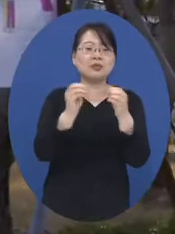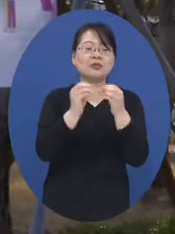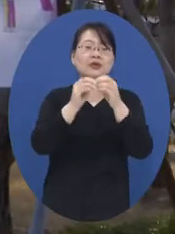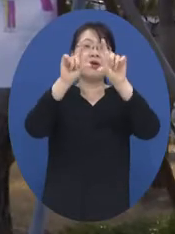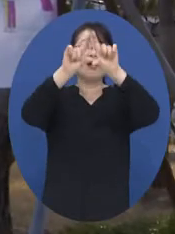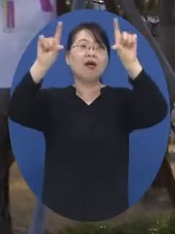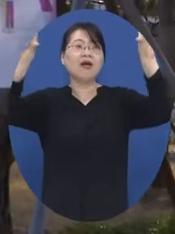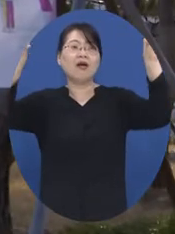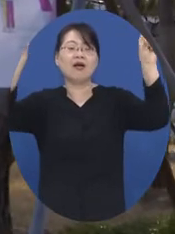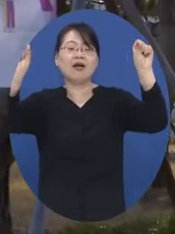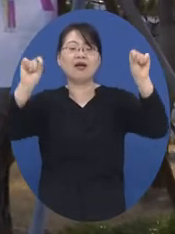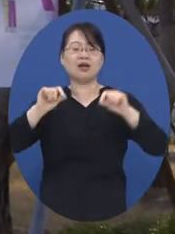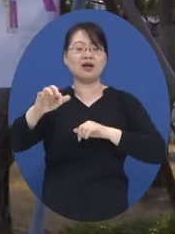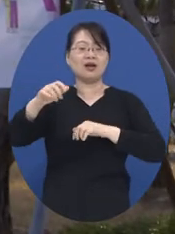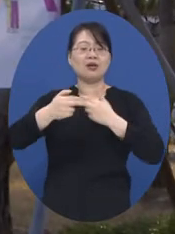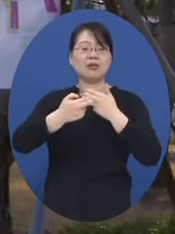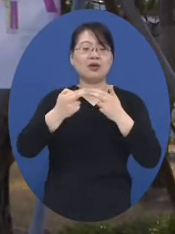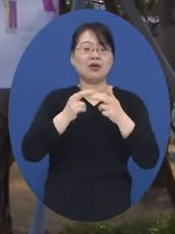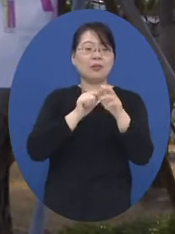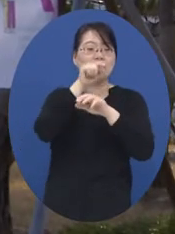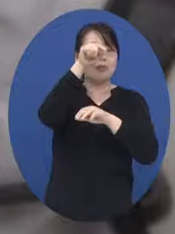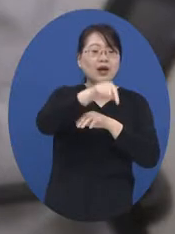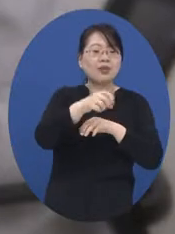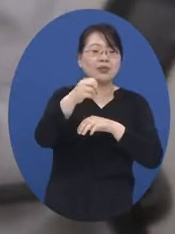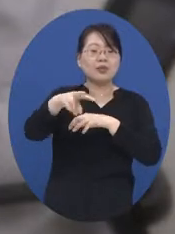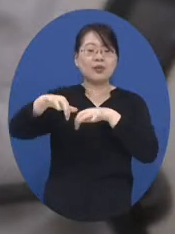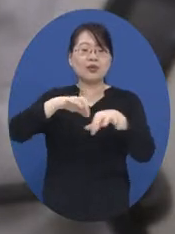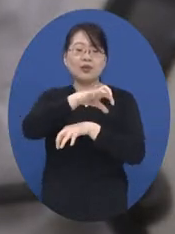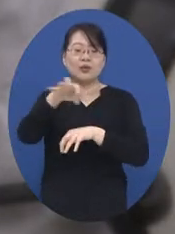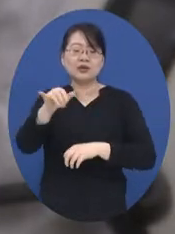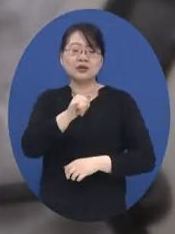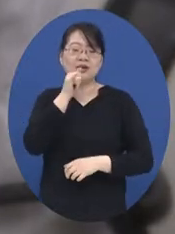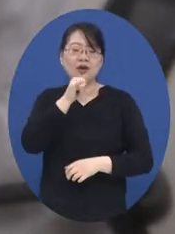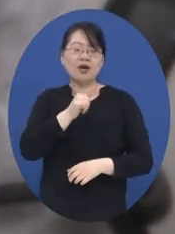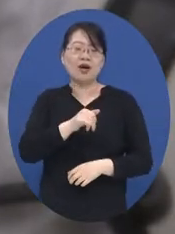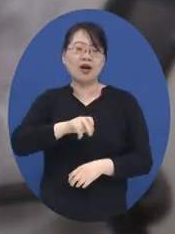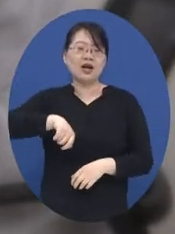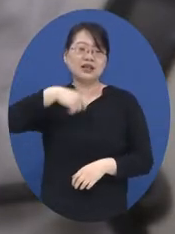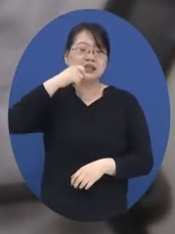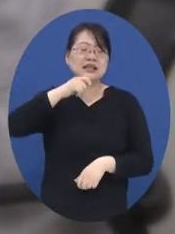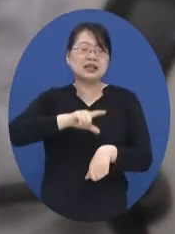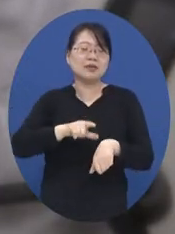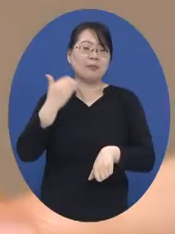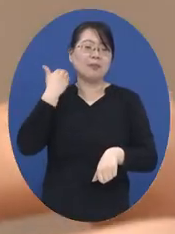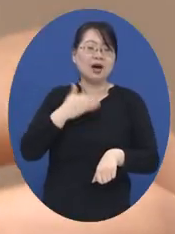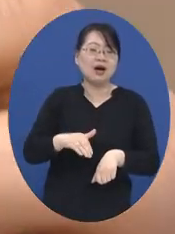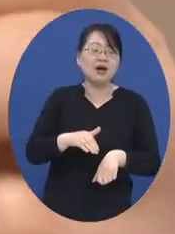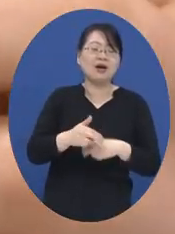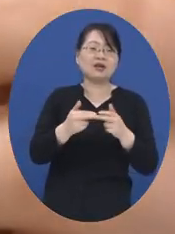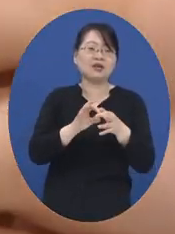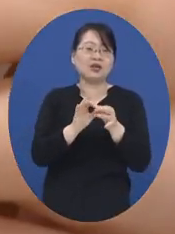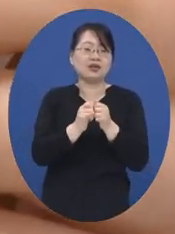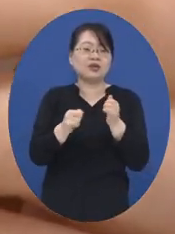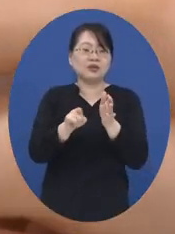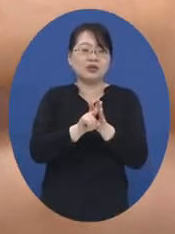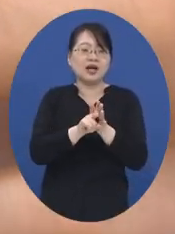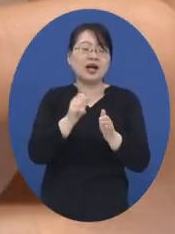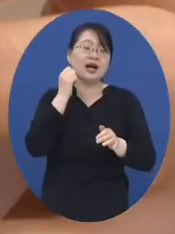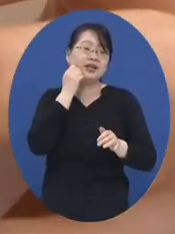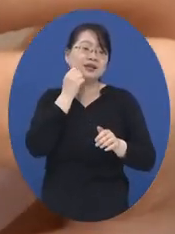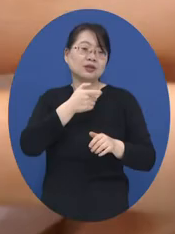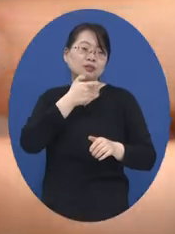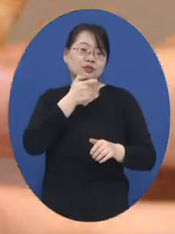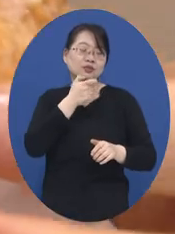병원 밖과 거리 곳곳에 걸렸습니다. 끼니를 해결할 시간도 부족한 의료진을 위한 간식과 물